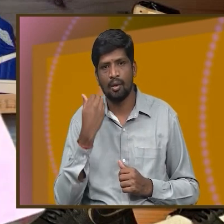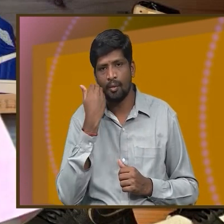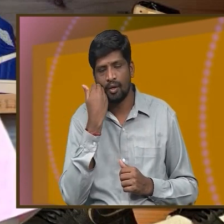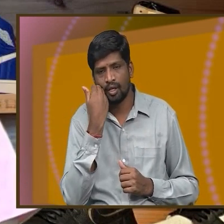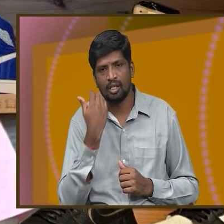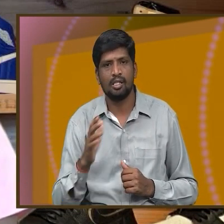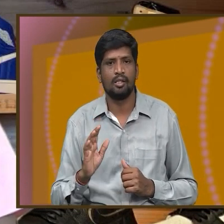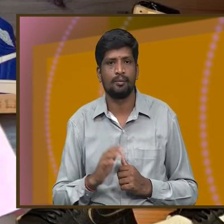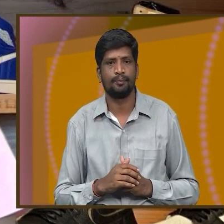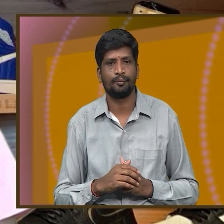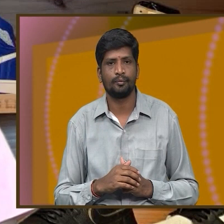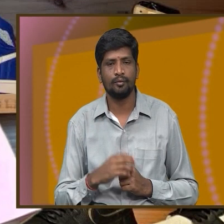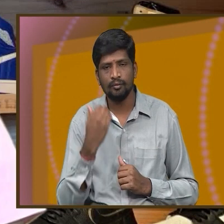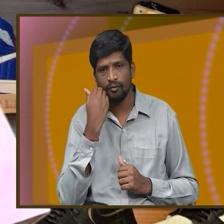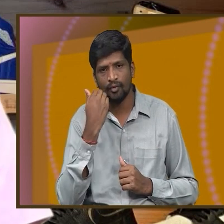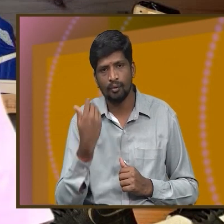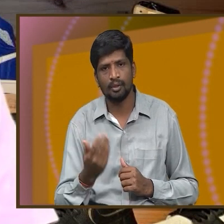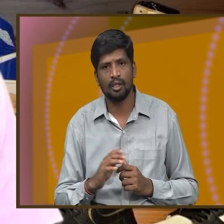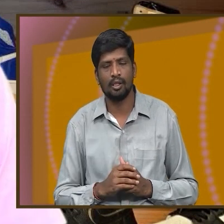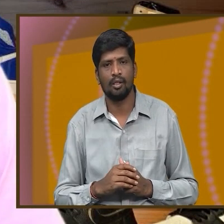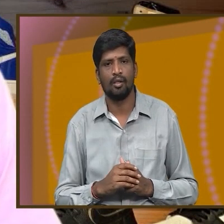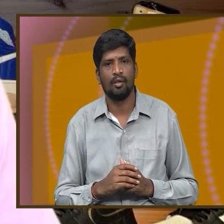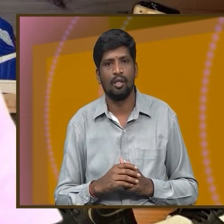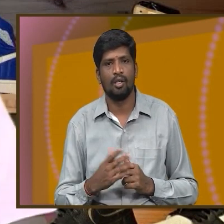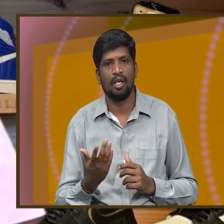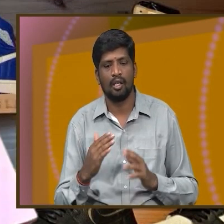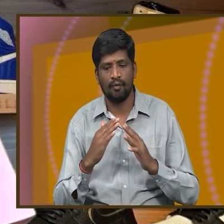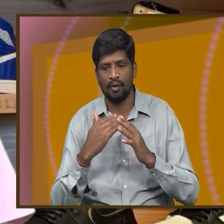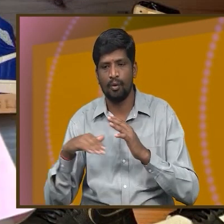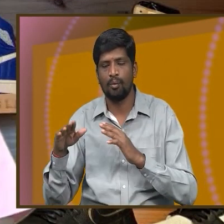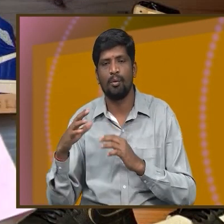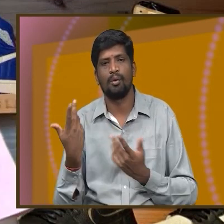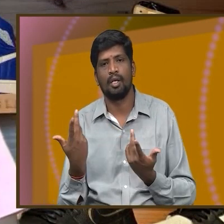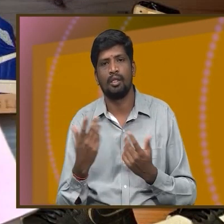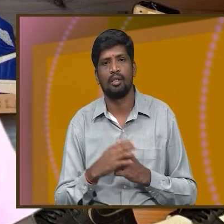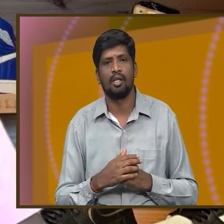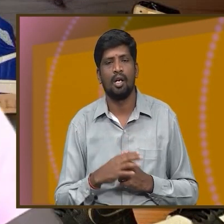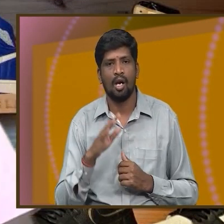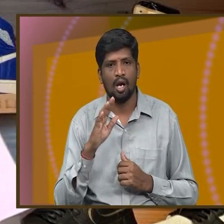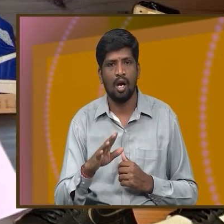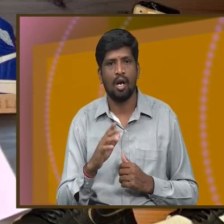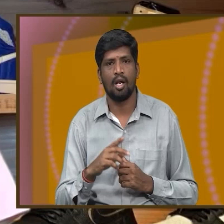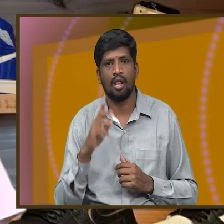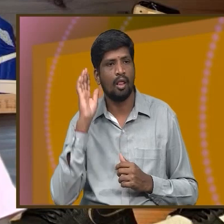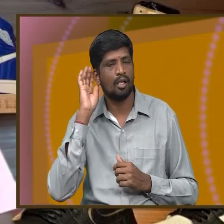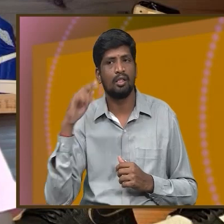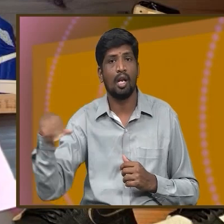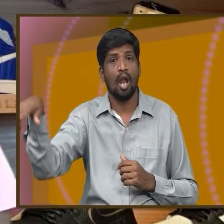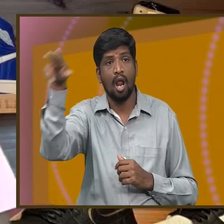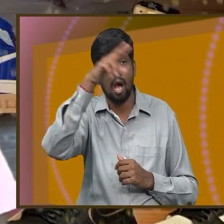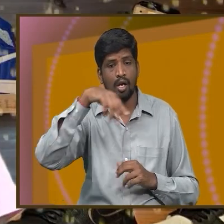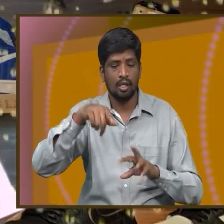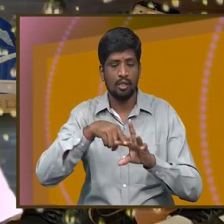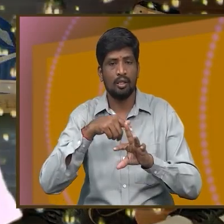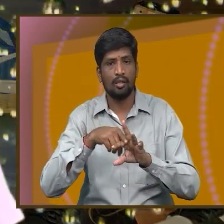அடைந்தார். உடனே பலவீனமடைந்து நினைஞ்சார். வீட்டை விட்டு வெளியே போக முடியாத சூழ்நிலையில் இருந்தார். ஆனாலும் அந்த நகரத்தில் இருக்கக்கூடிய மக்கள், அந்த செருப்பை அணிந்து